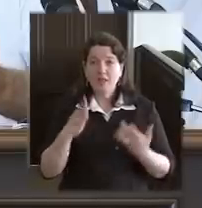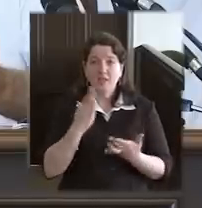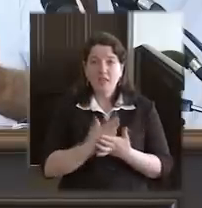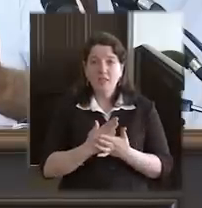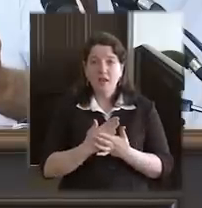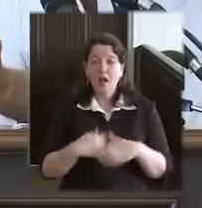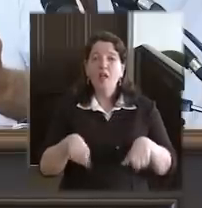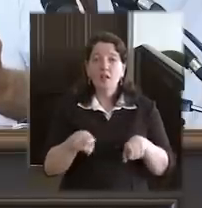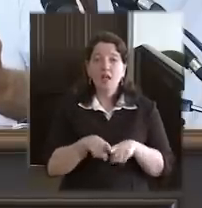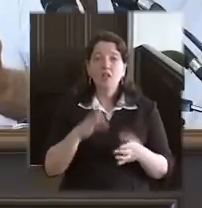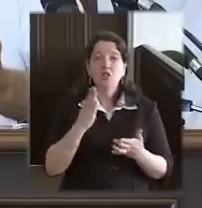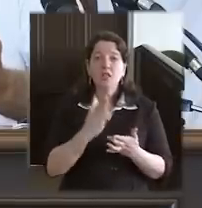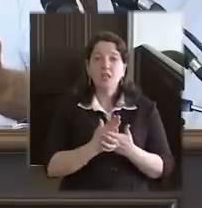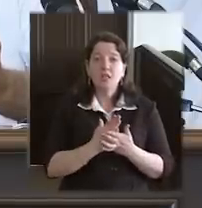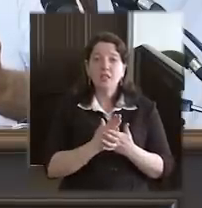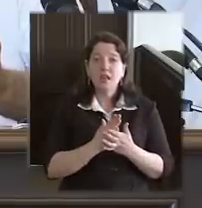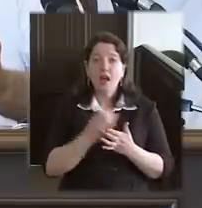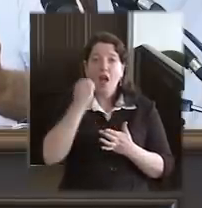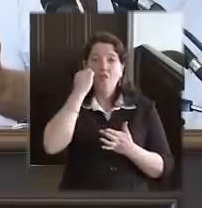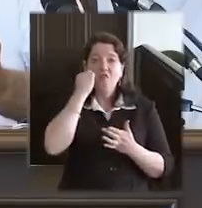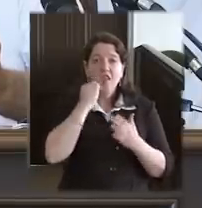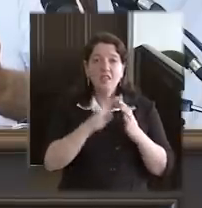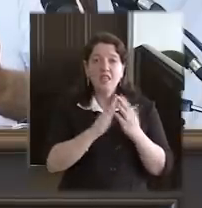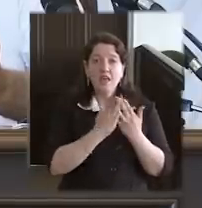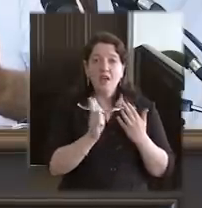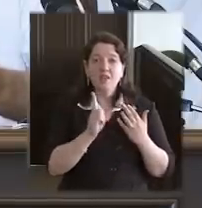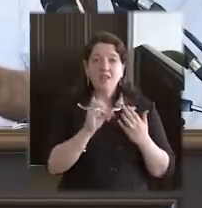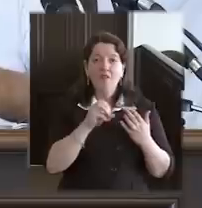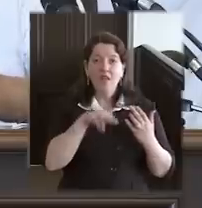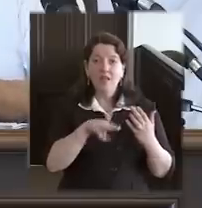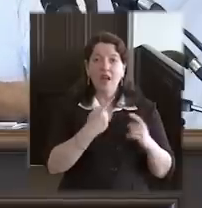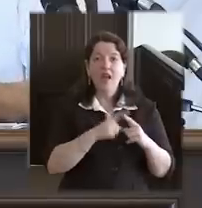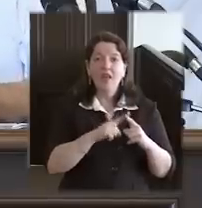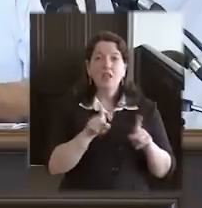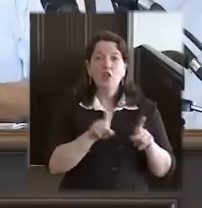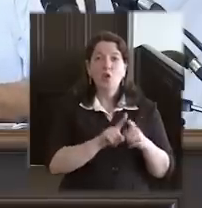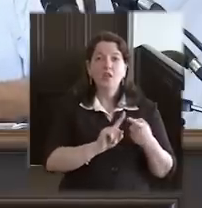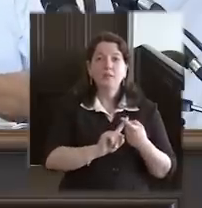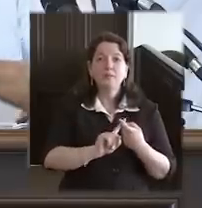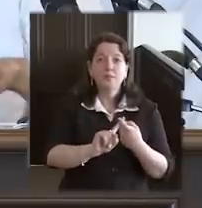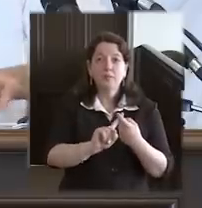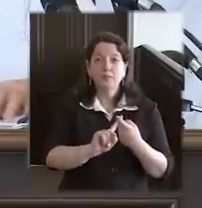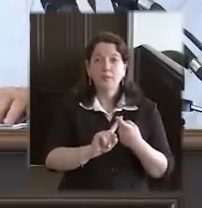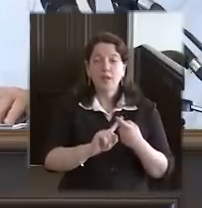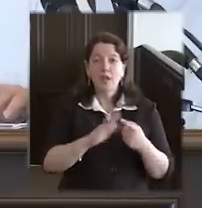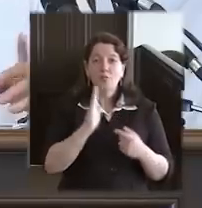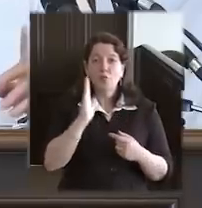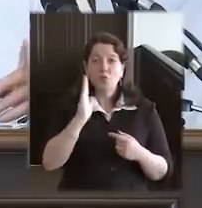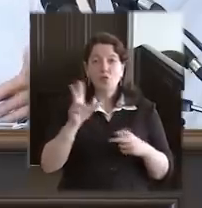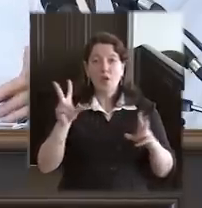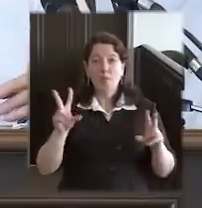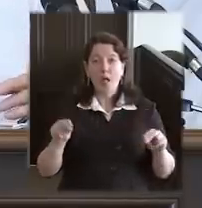наверное. Так и Ветхий Завет – некая только тень грядущих благ. Так вот